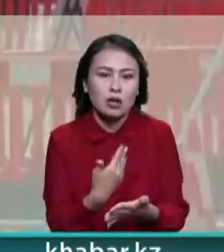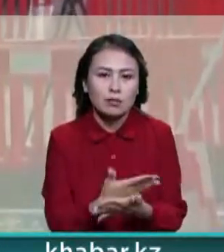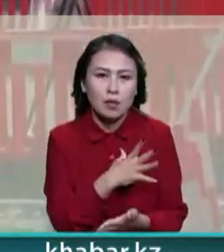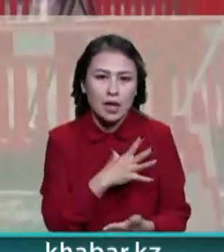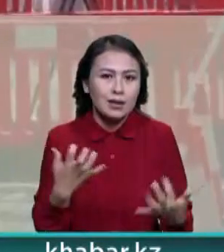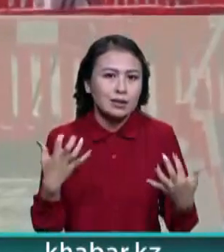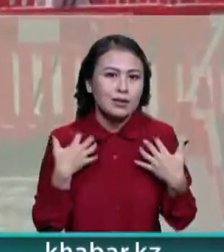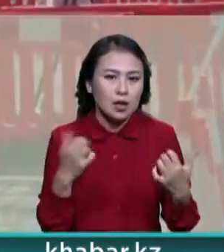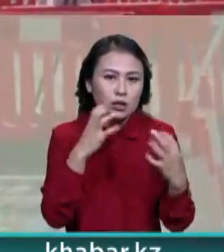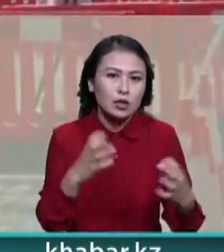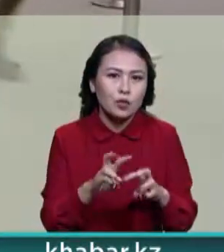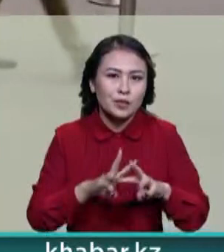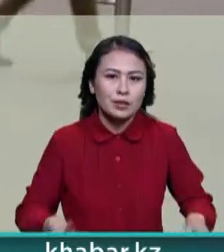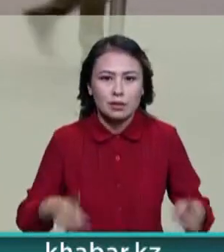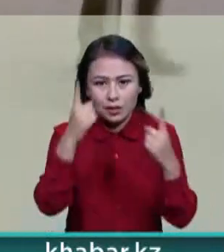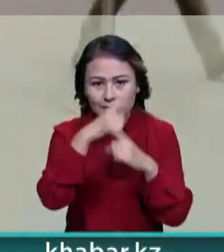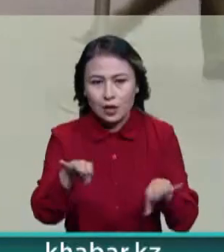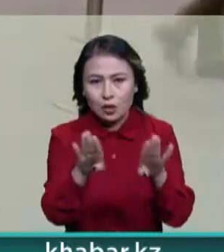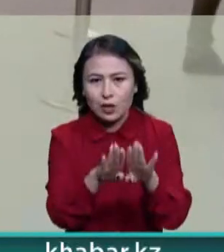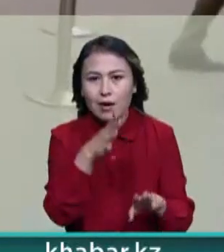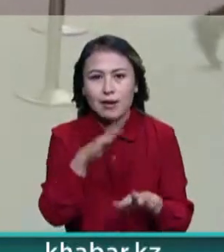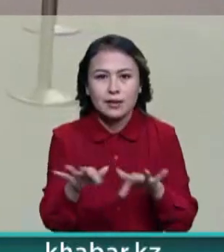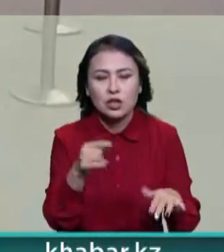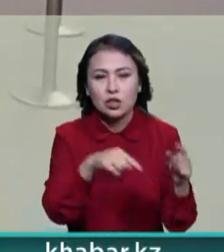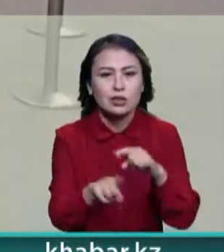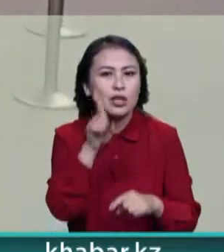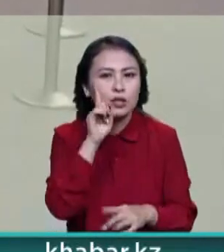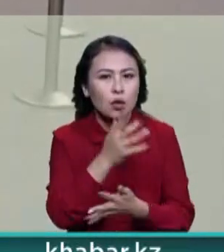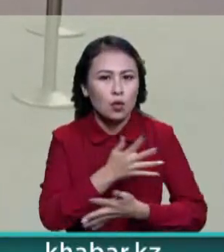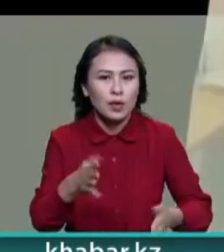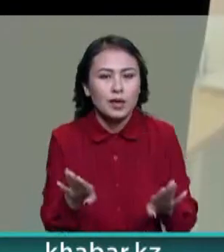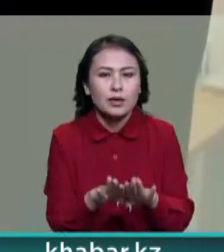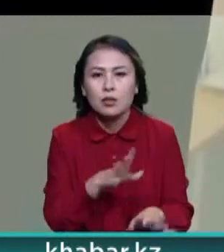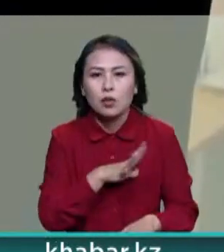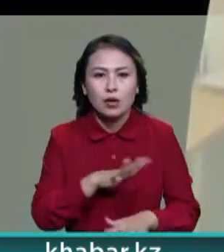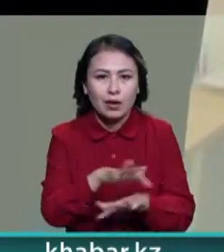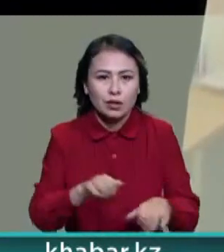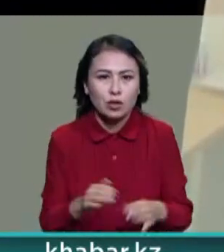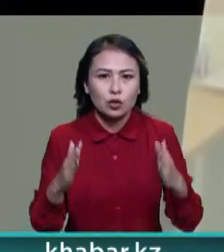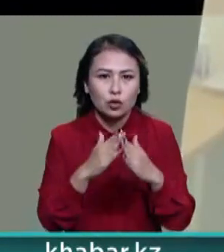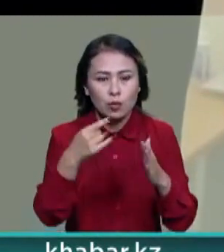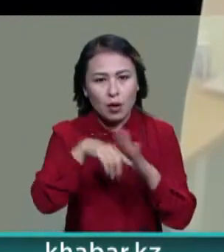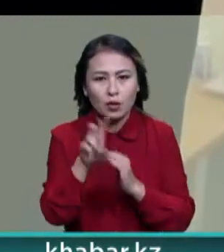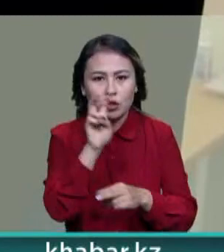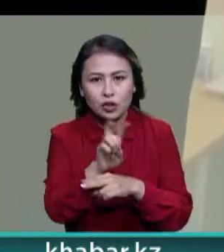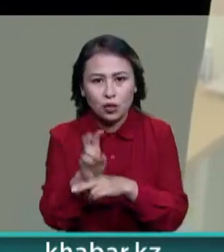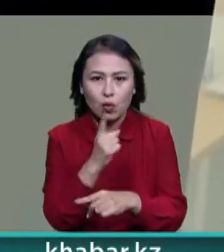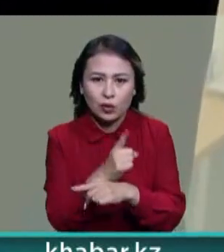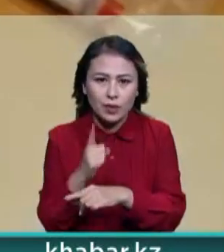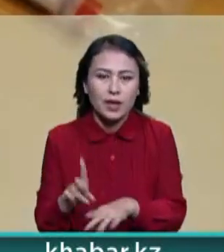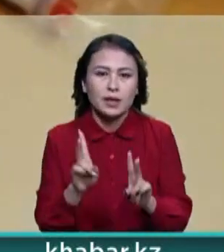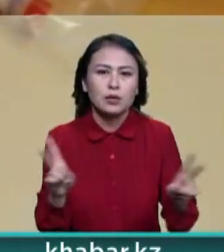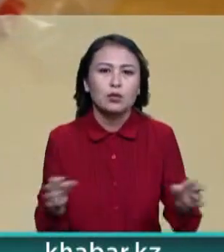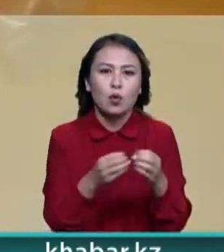жаңартылды. Денсаулық сақтау министрлігінің дерегіне сай, науқастар арасында жастар көп. Ел билігі қарттар үйіне баруға шектеу